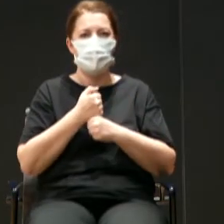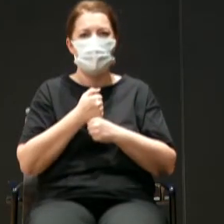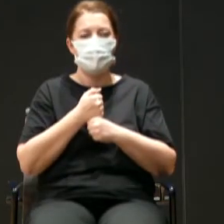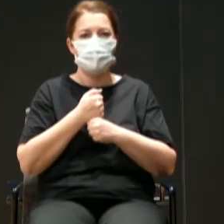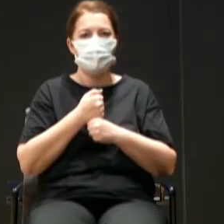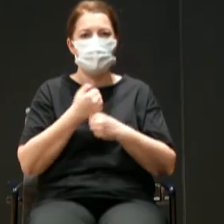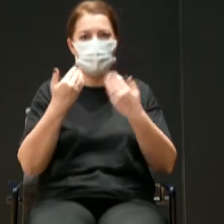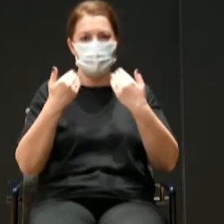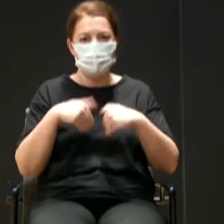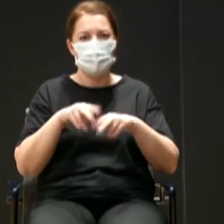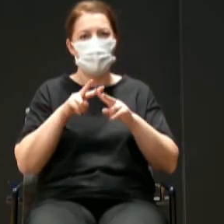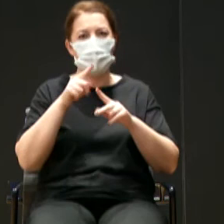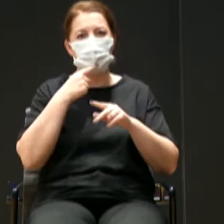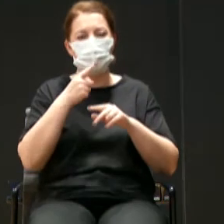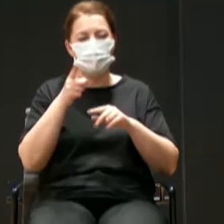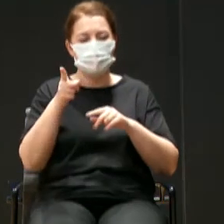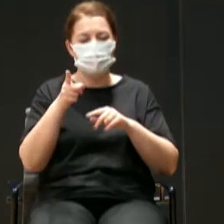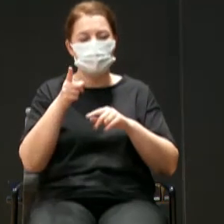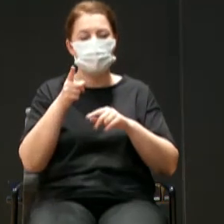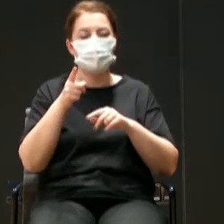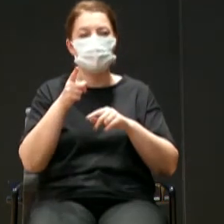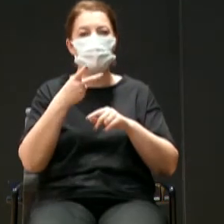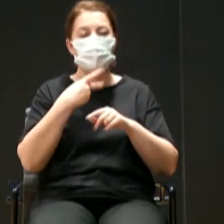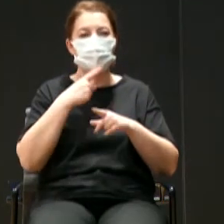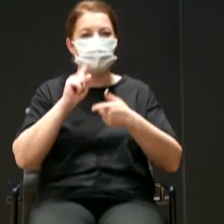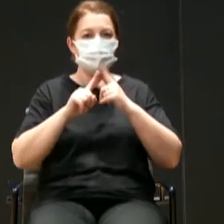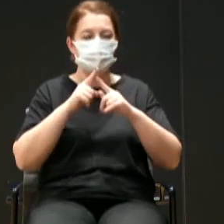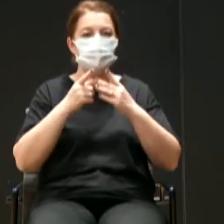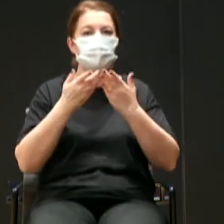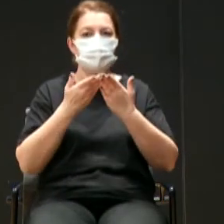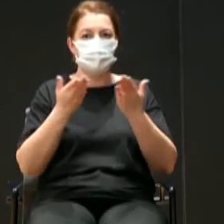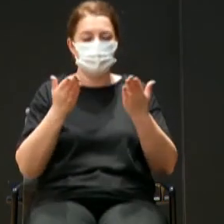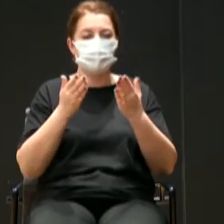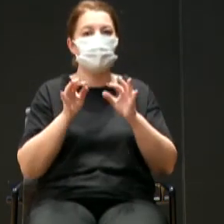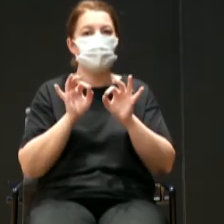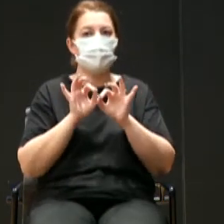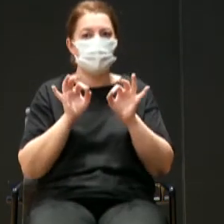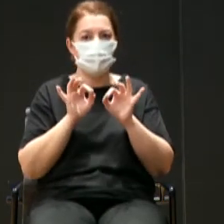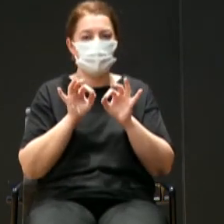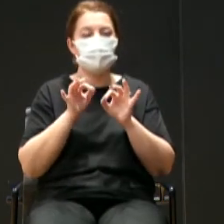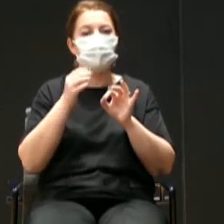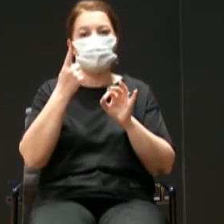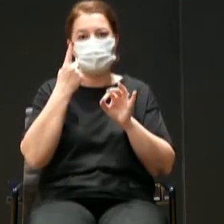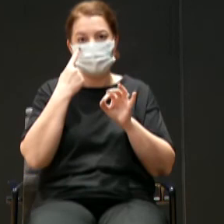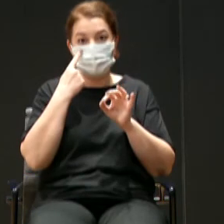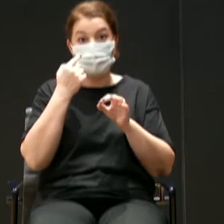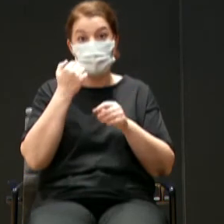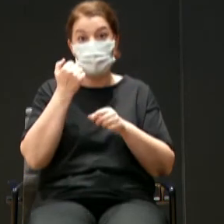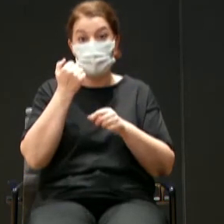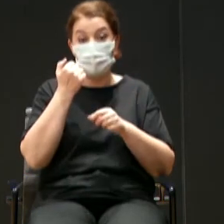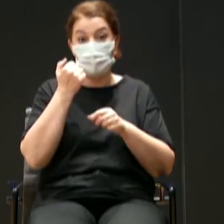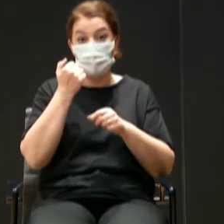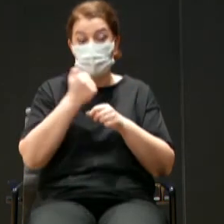Evet Mülayim Bey'in bir dediği bir son cümle vardı. Biz siyasetçiyiz. Evet. Devletin genel ya da